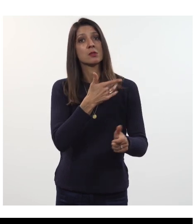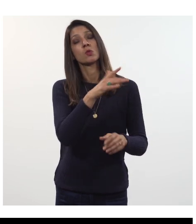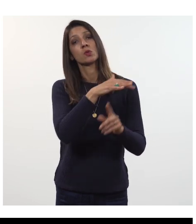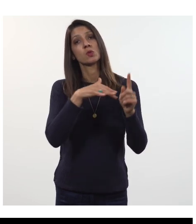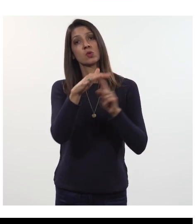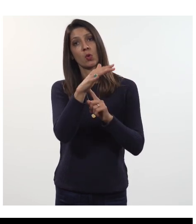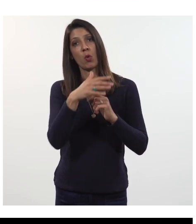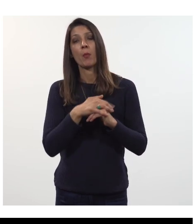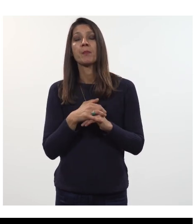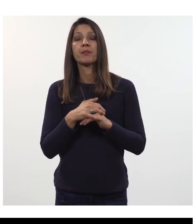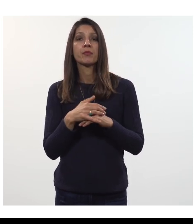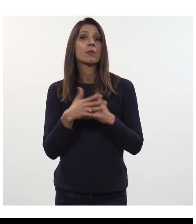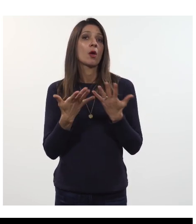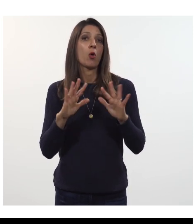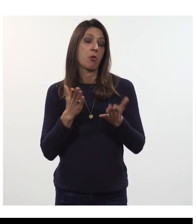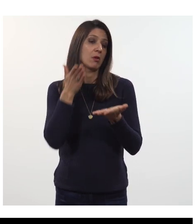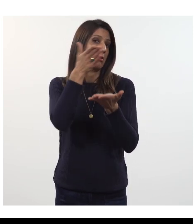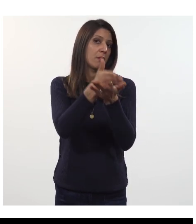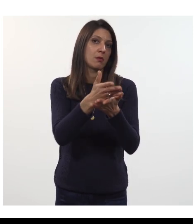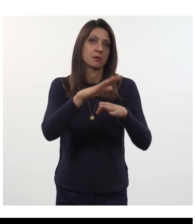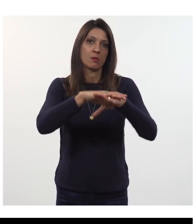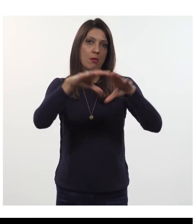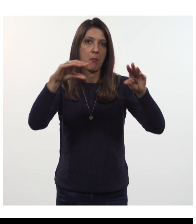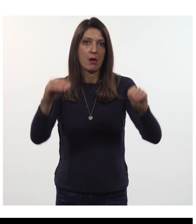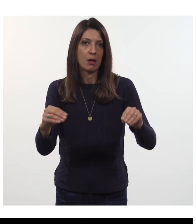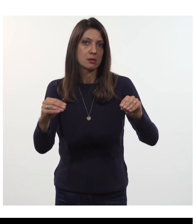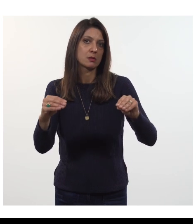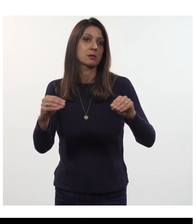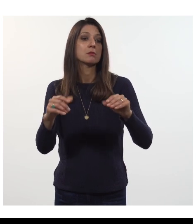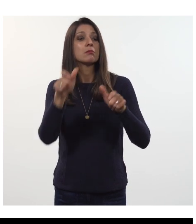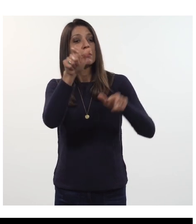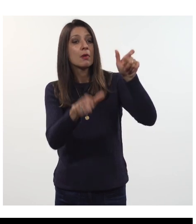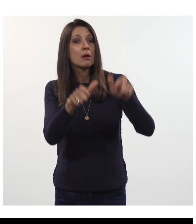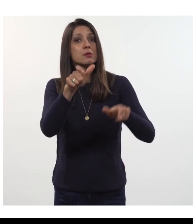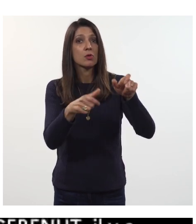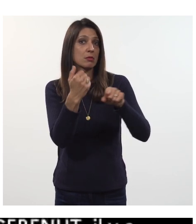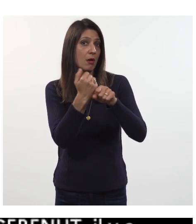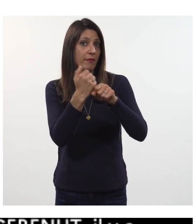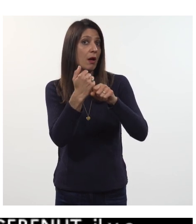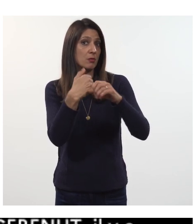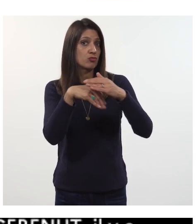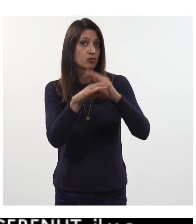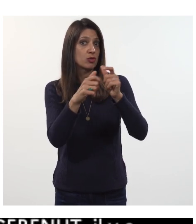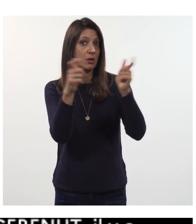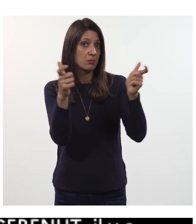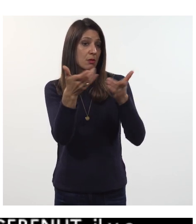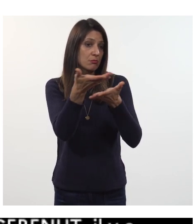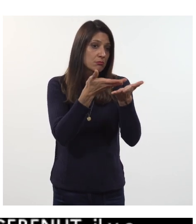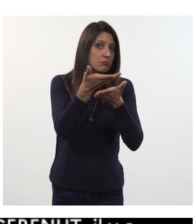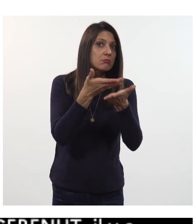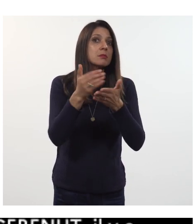Nouvelle-Aquitaine. On se déplace voilà, de façon à pouvoir discuter, échanger avec aussi bien les directions que